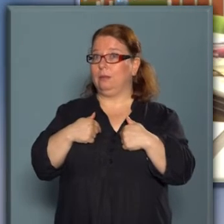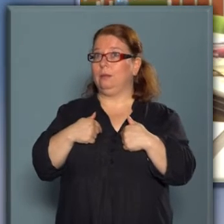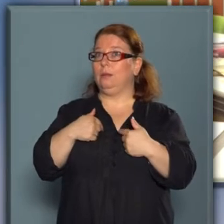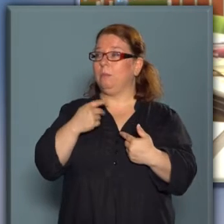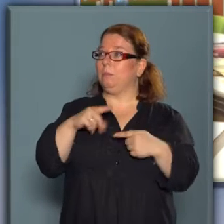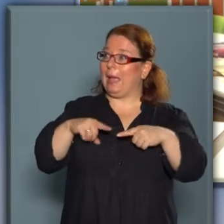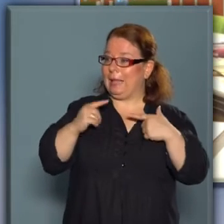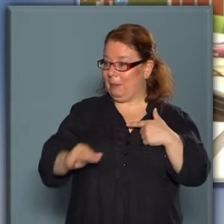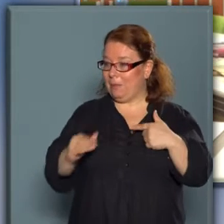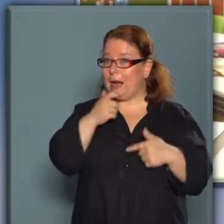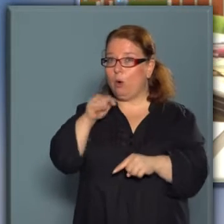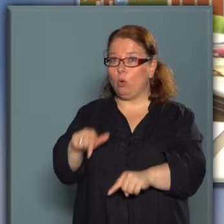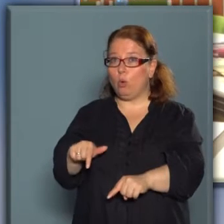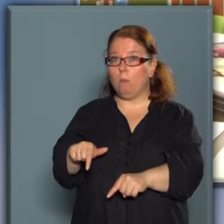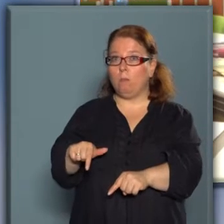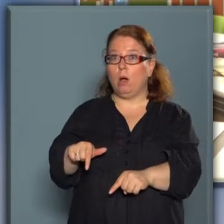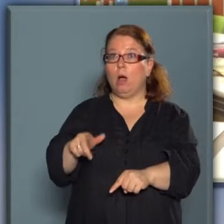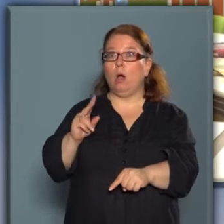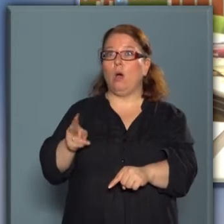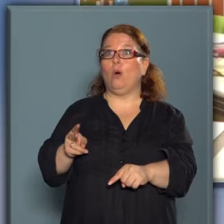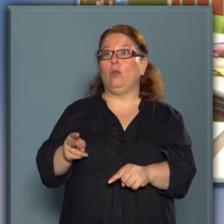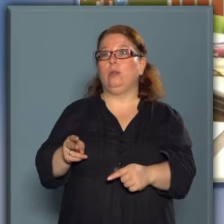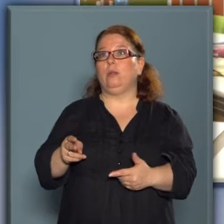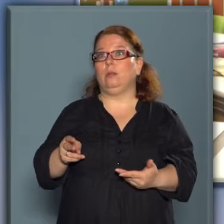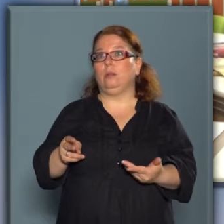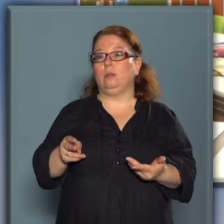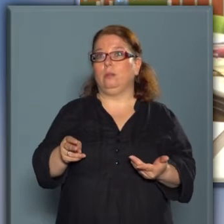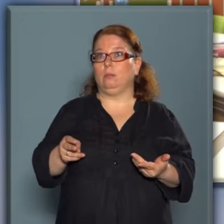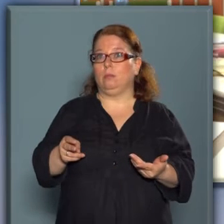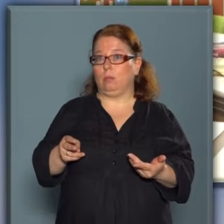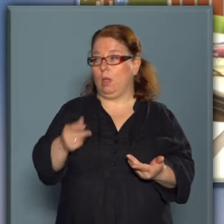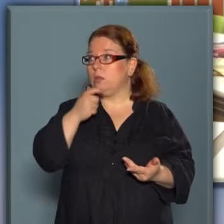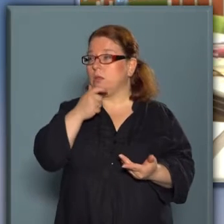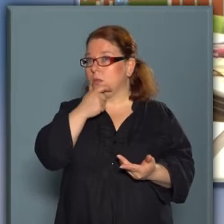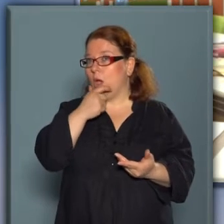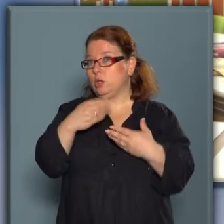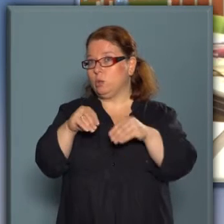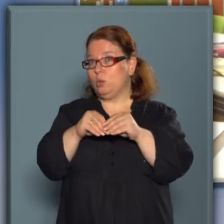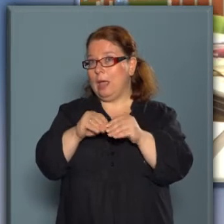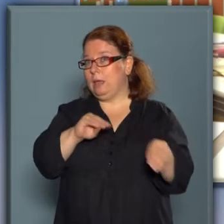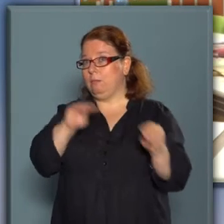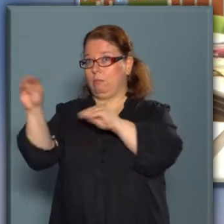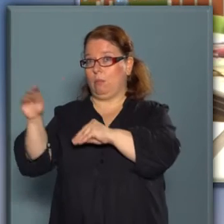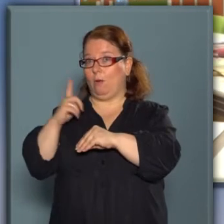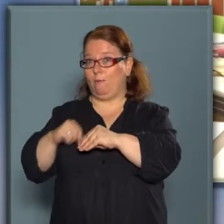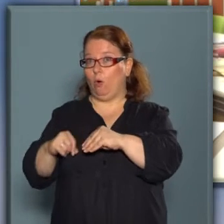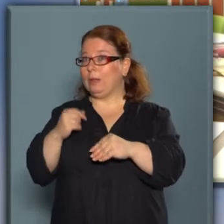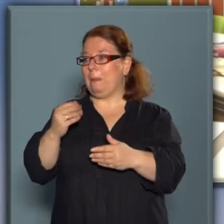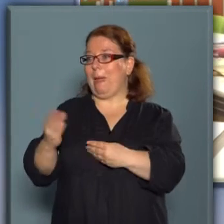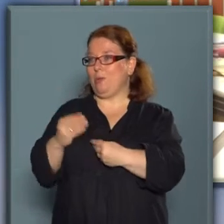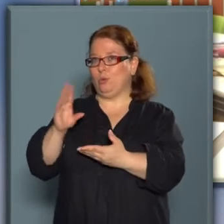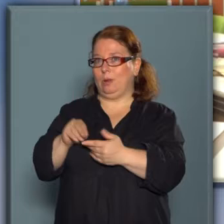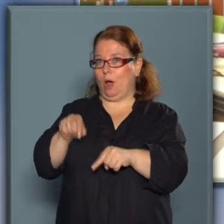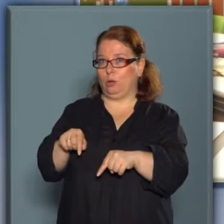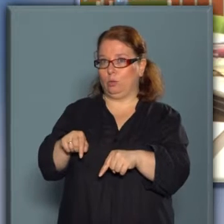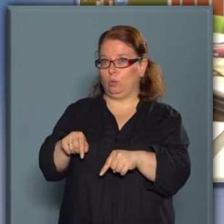azt gyerekként, ugye, hogy a nagyszüleim nem laktak itt, ugye, mert